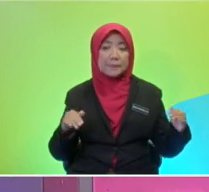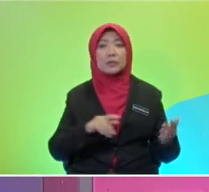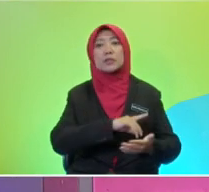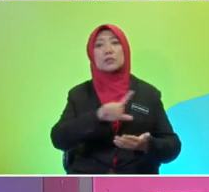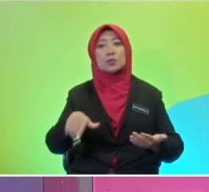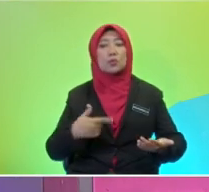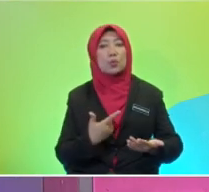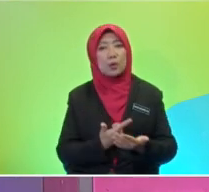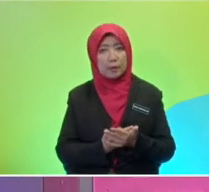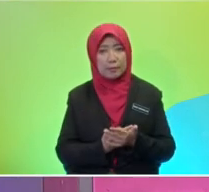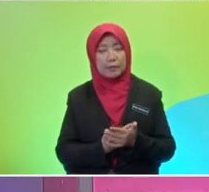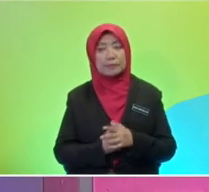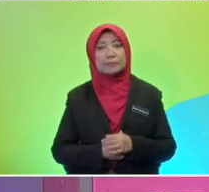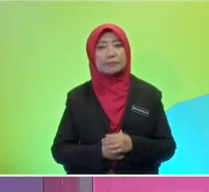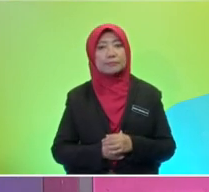tadi